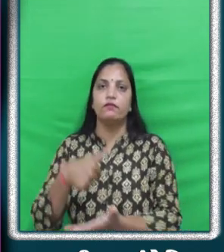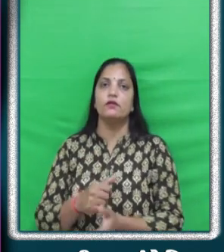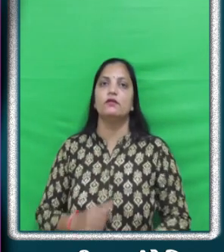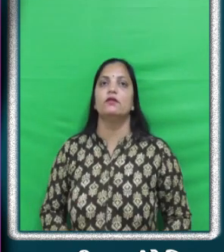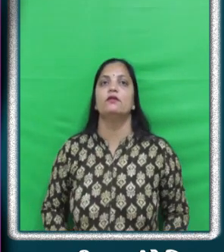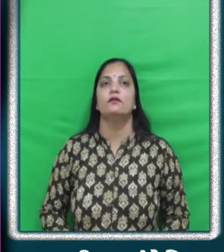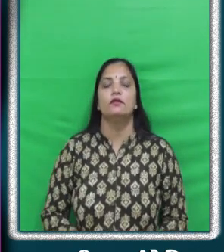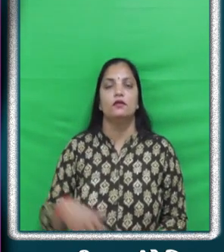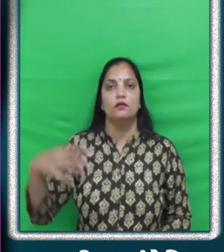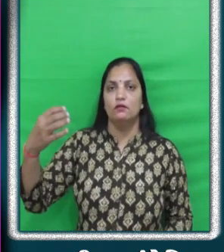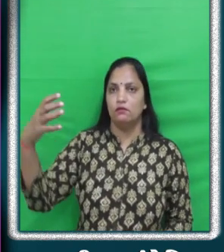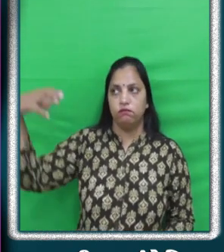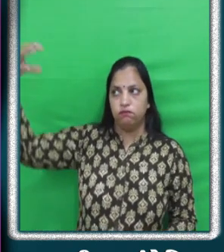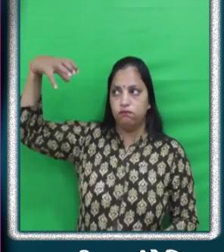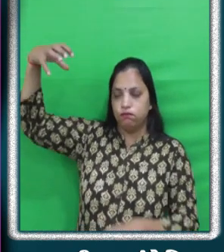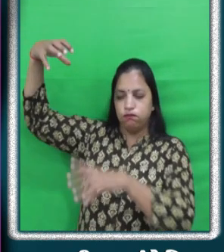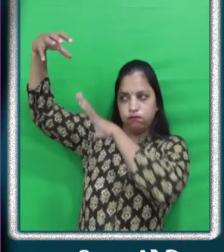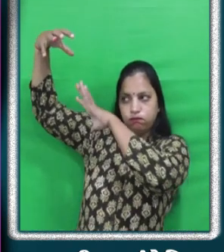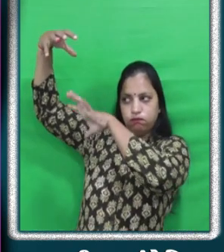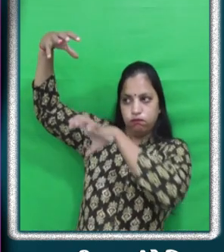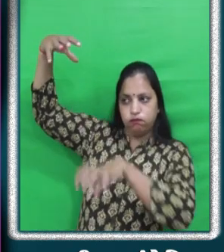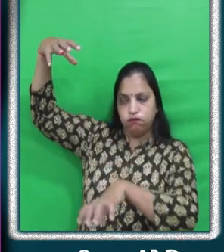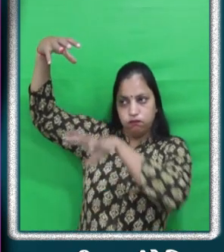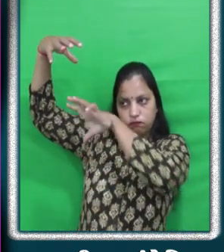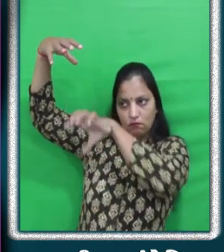દરમિયાન શું બન્યો છે, ખોરાક બન્યો છે,